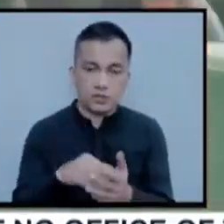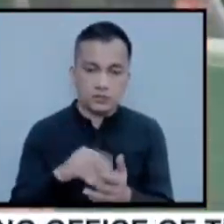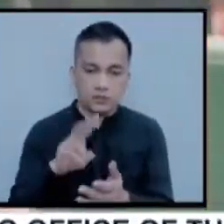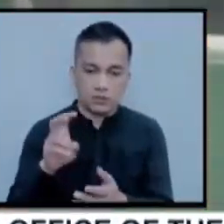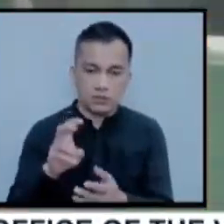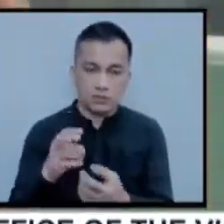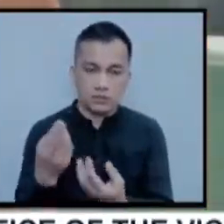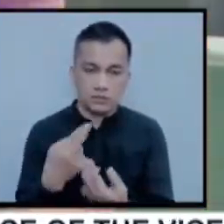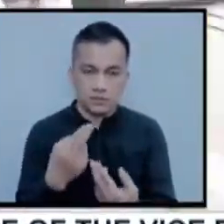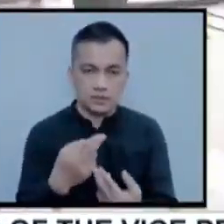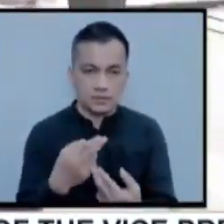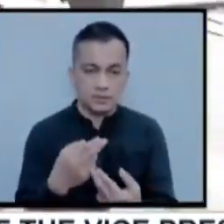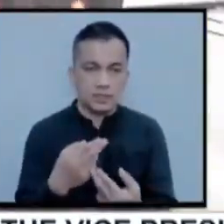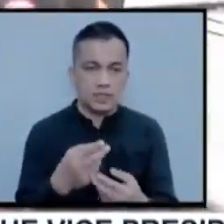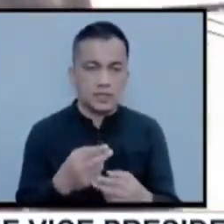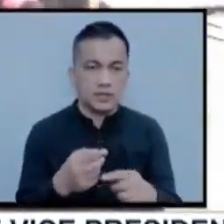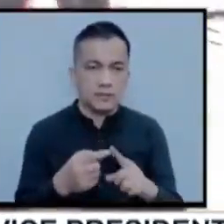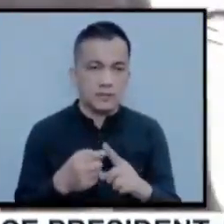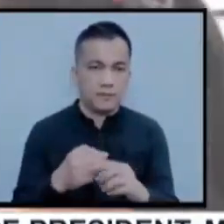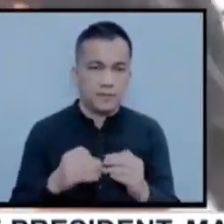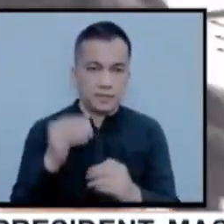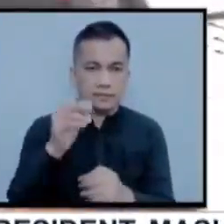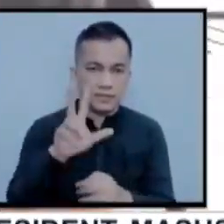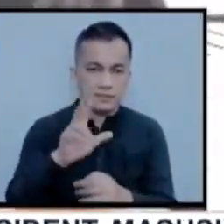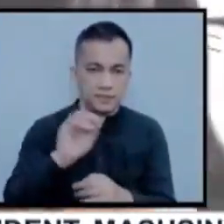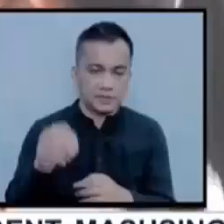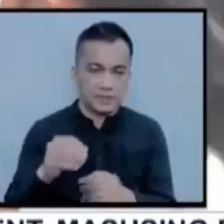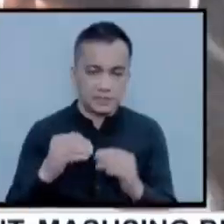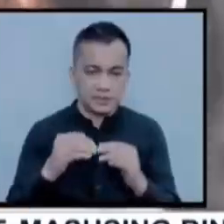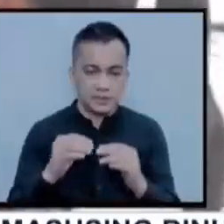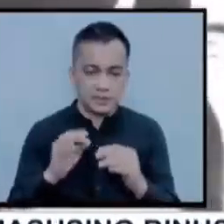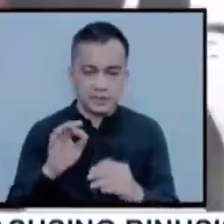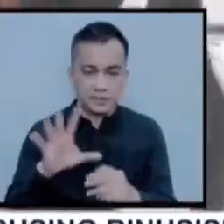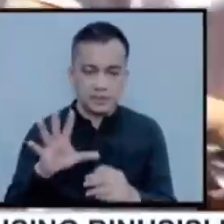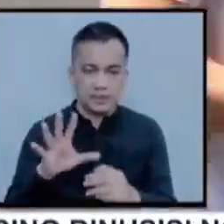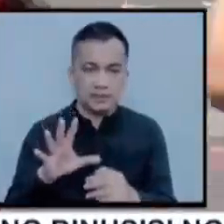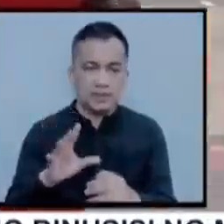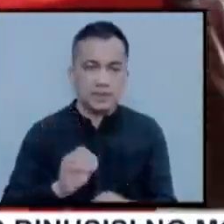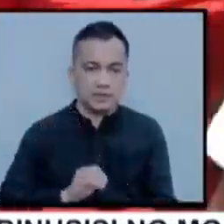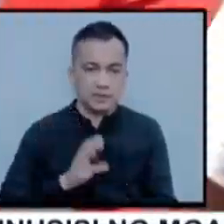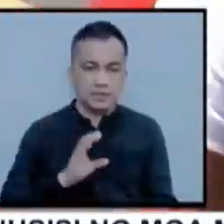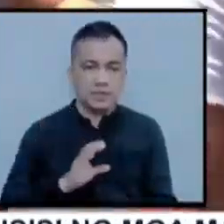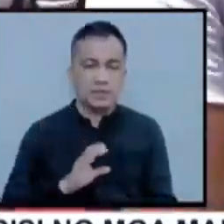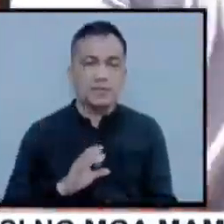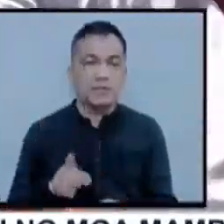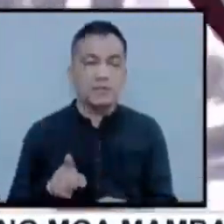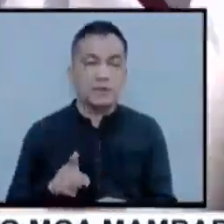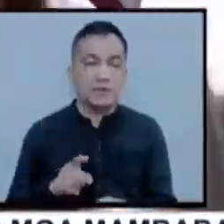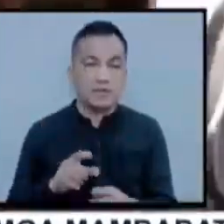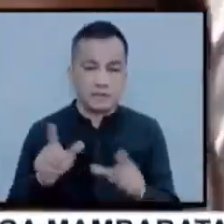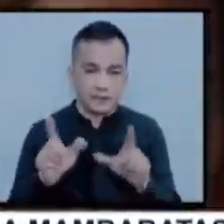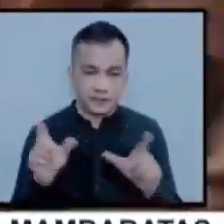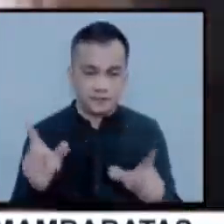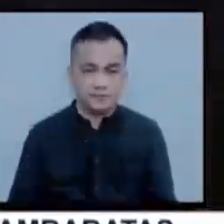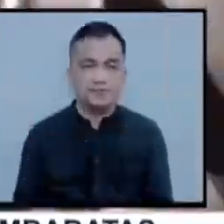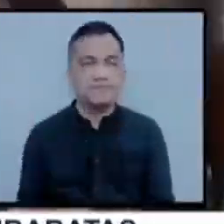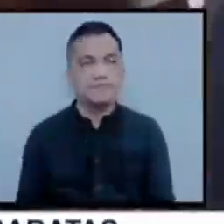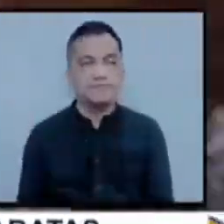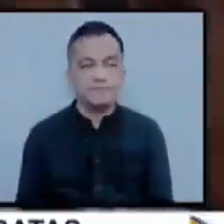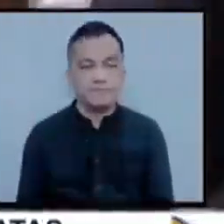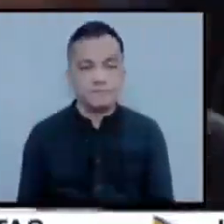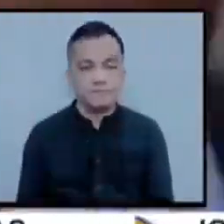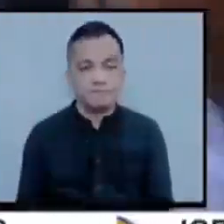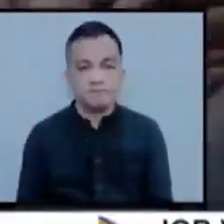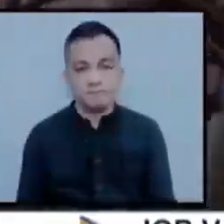may plus 3% margin of error at 95% confidence level Kenneth pasyente para sa Pambansang